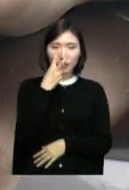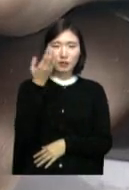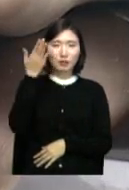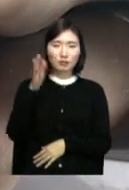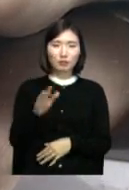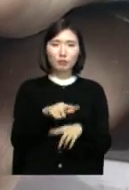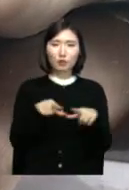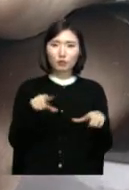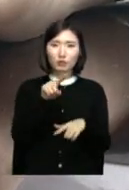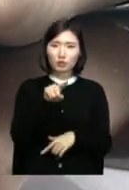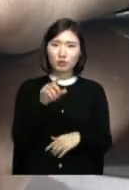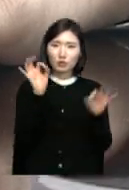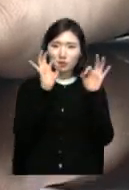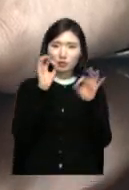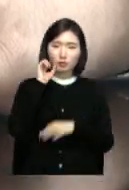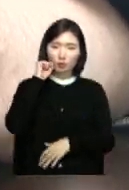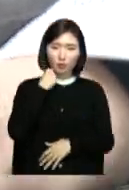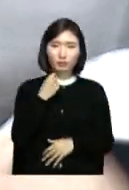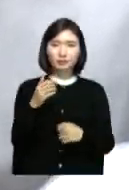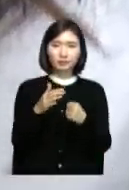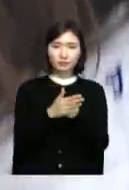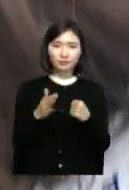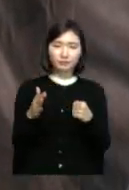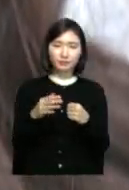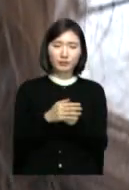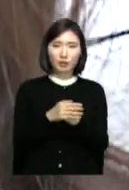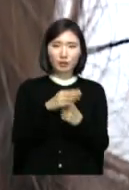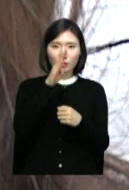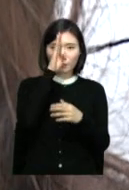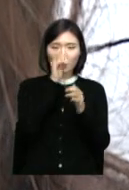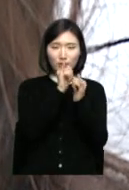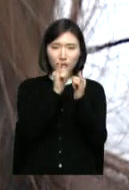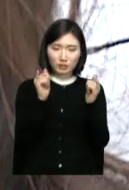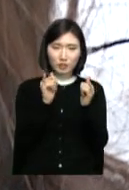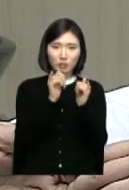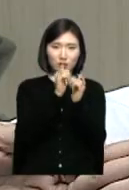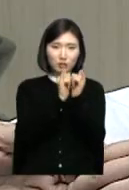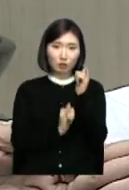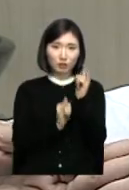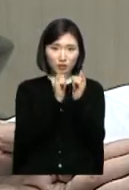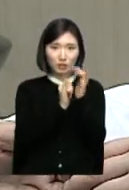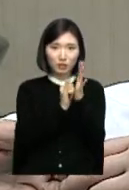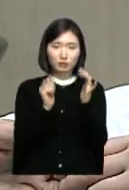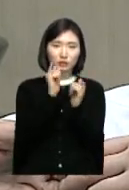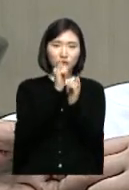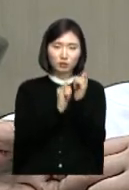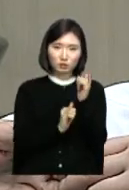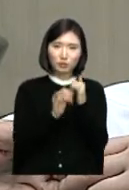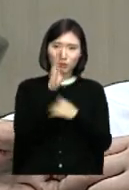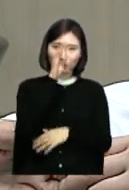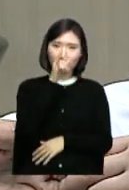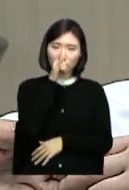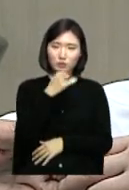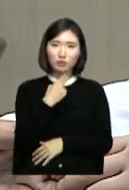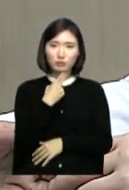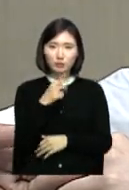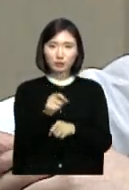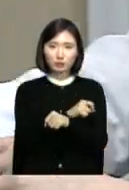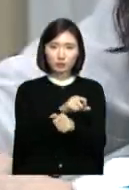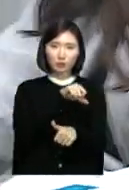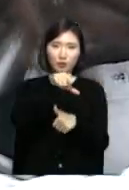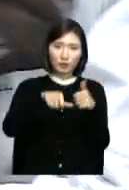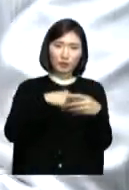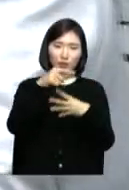보통은 그렇게 해도 찾아내기가 힘들기 때문에 환자의 병력을 듣는게 더 중요합니다 가족력이 있는지 특정 환경이나 특정